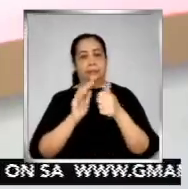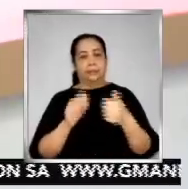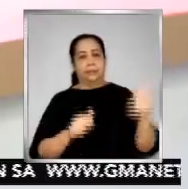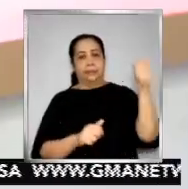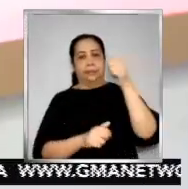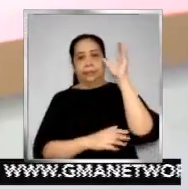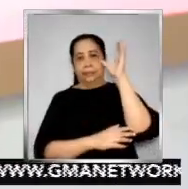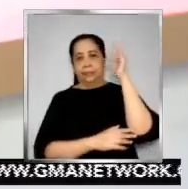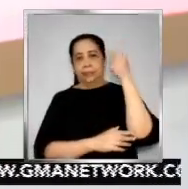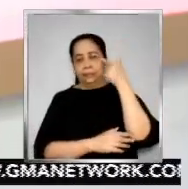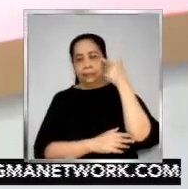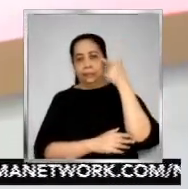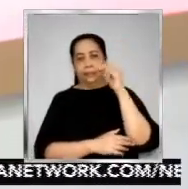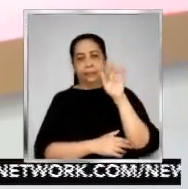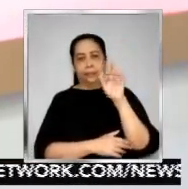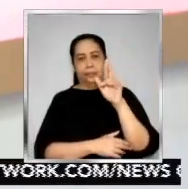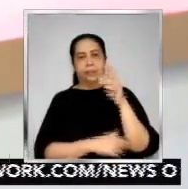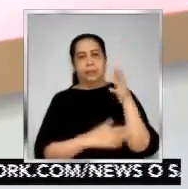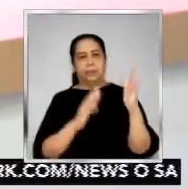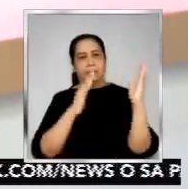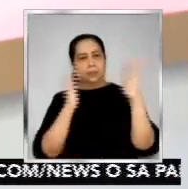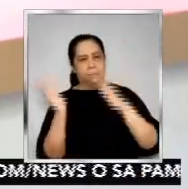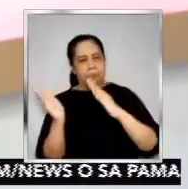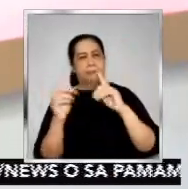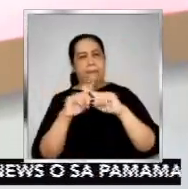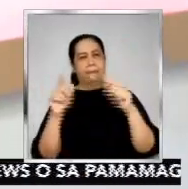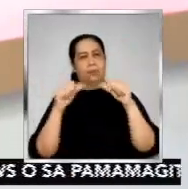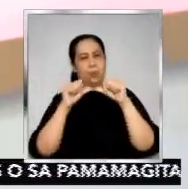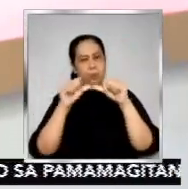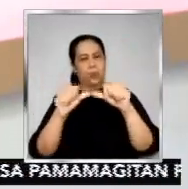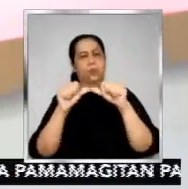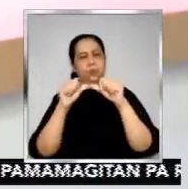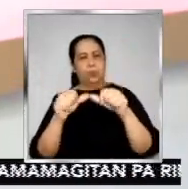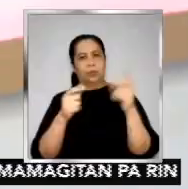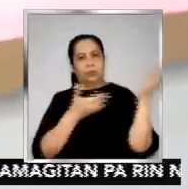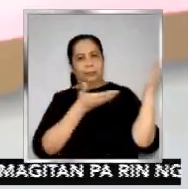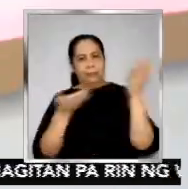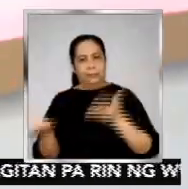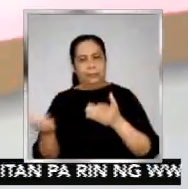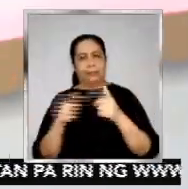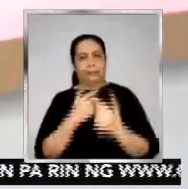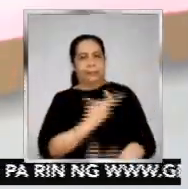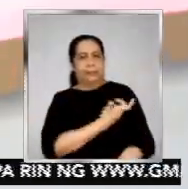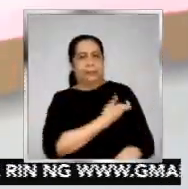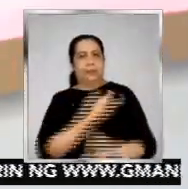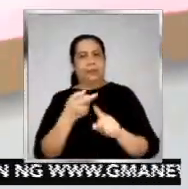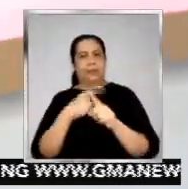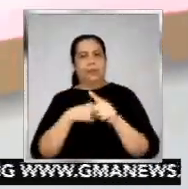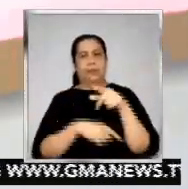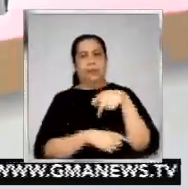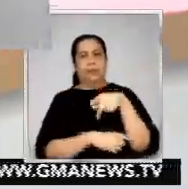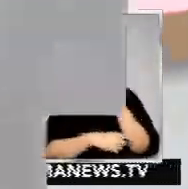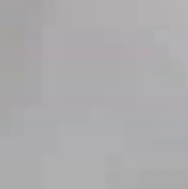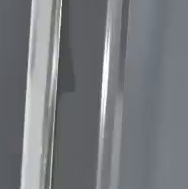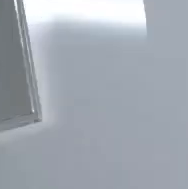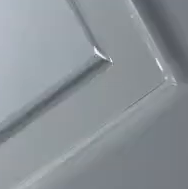Jr., maantala lang pero tuloy na tuloy pa rin ang pagdating ng mga bakuna mula Pfizer. Nakatutok si Joseph